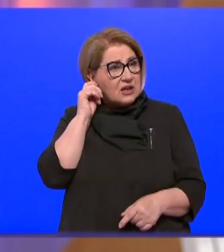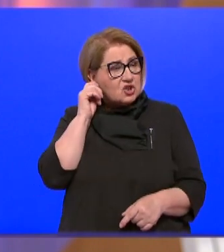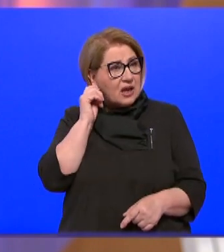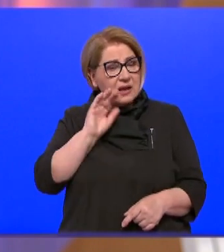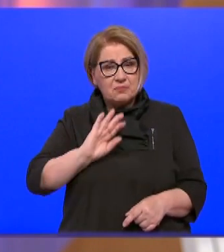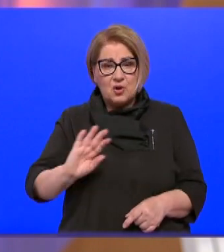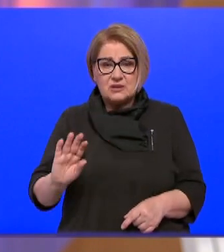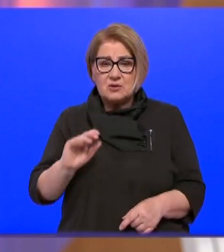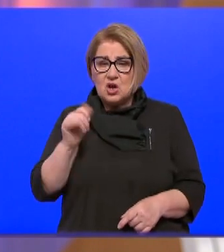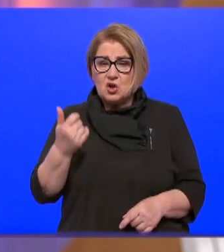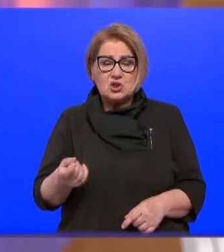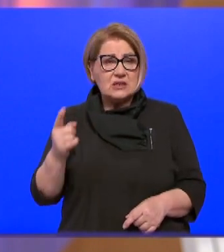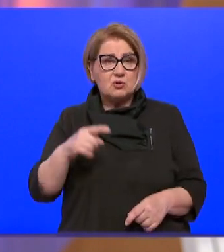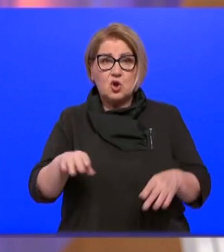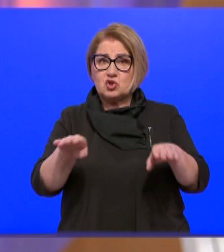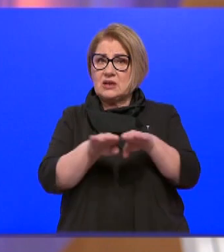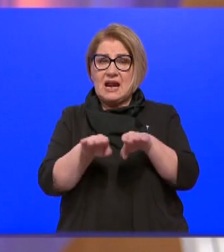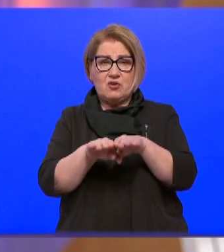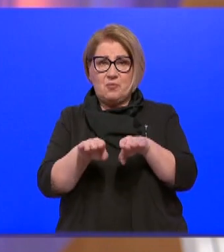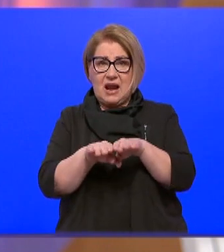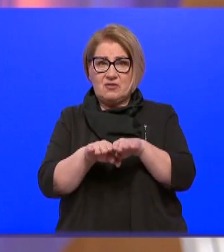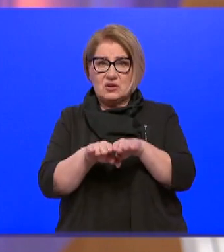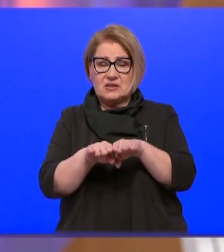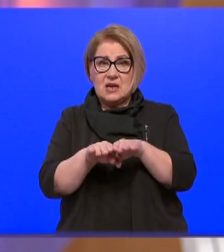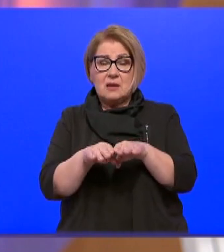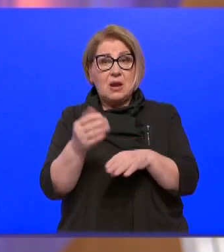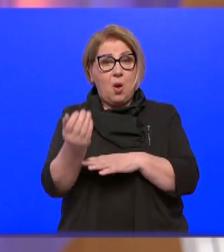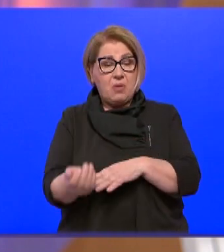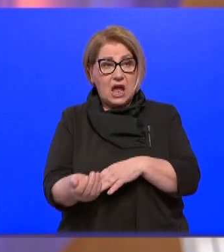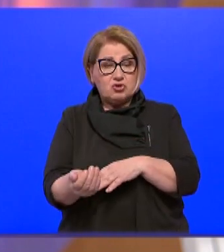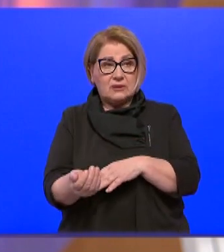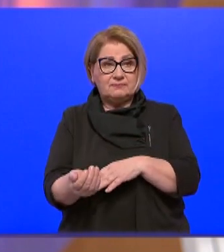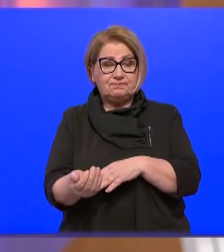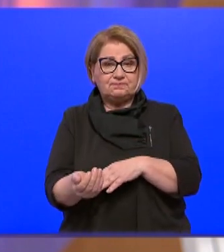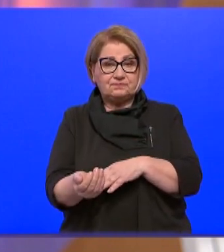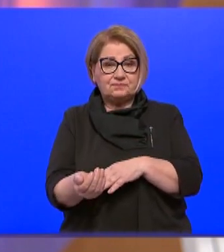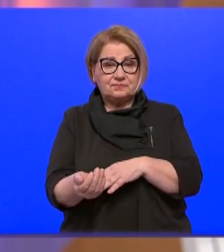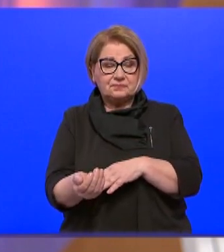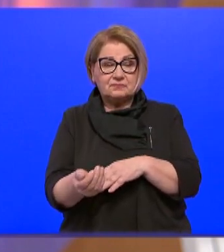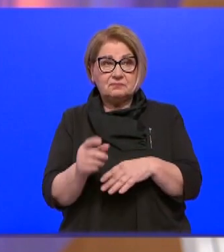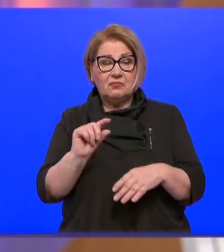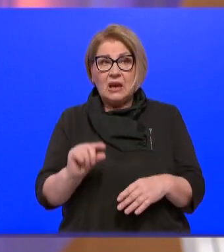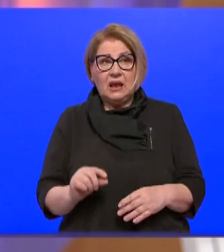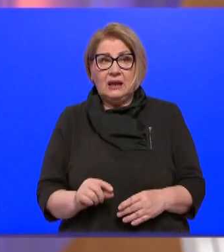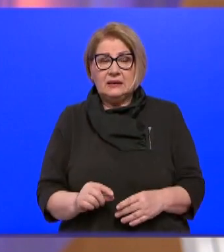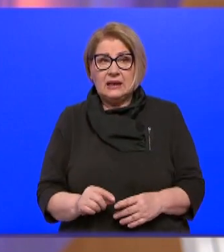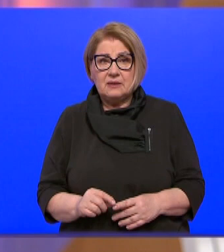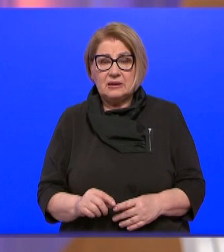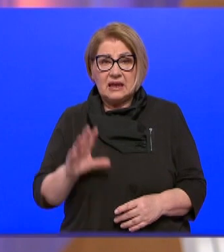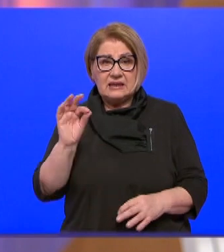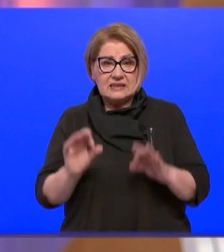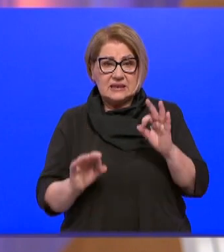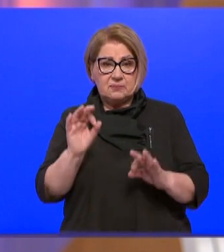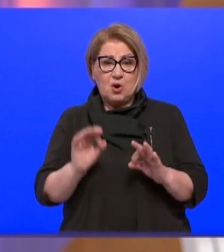osobito još nismo stigle do ravnopravnosti. Bilo to u plaći, gdje u najmanjem, barem